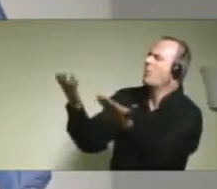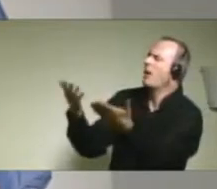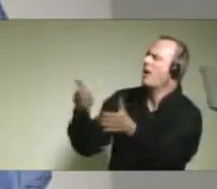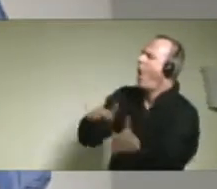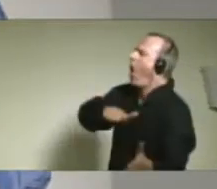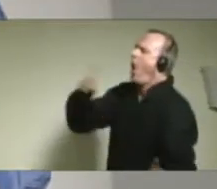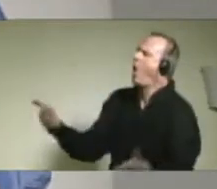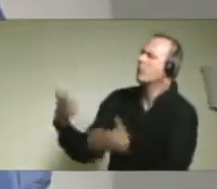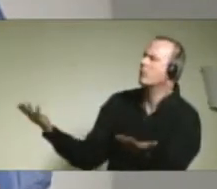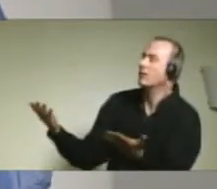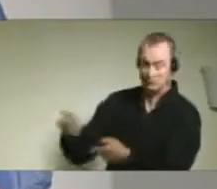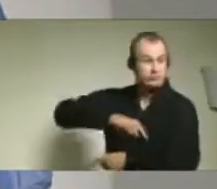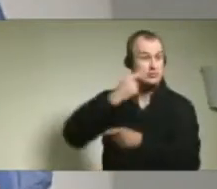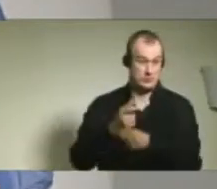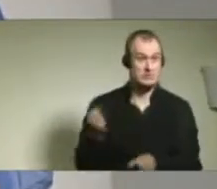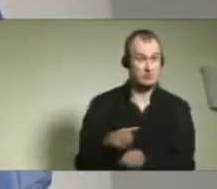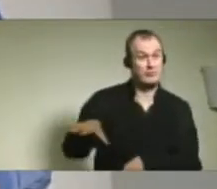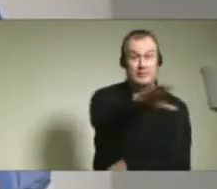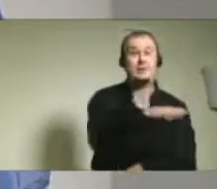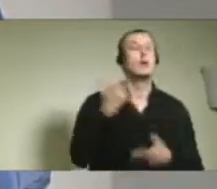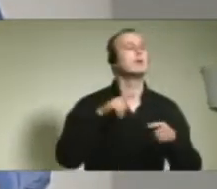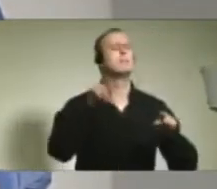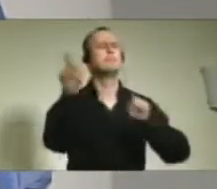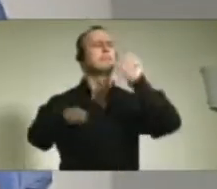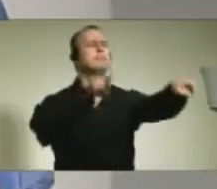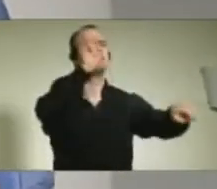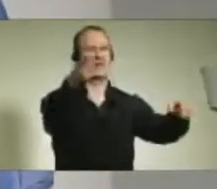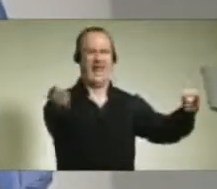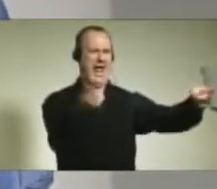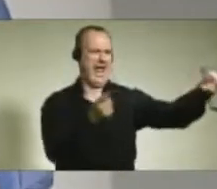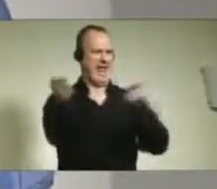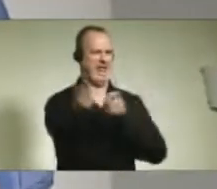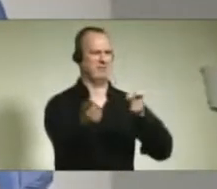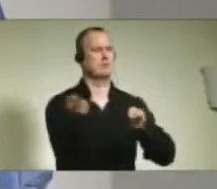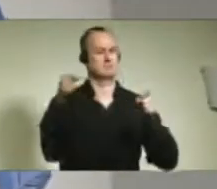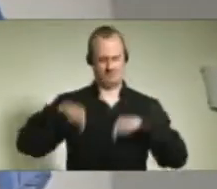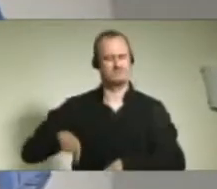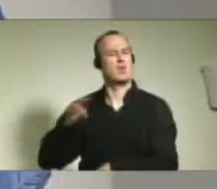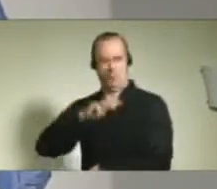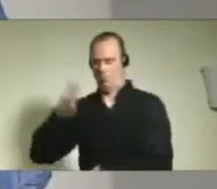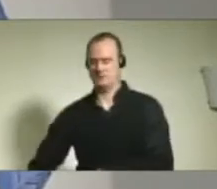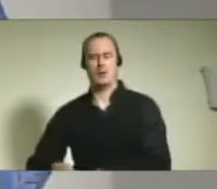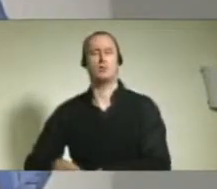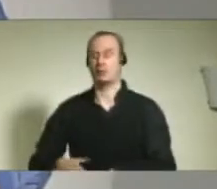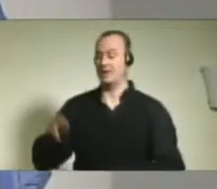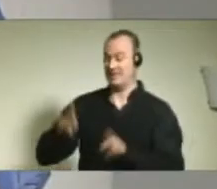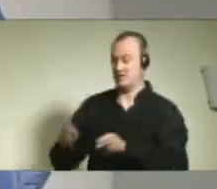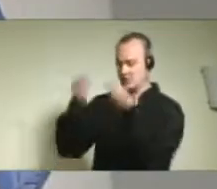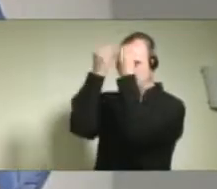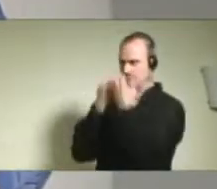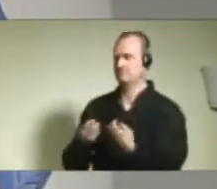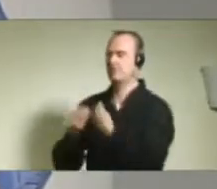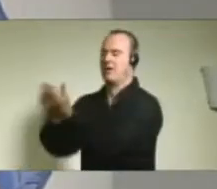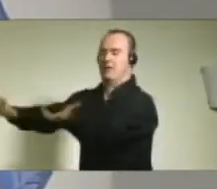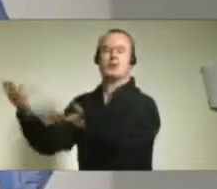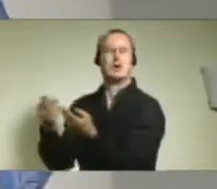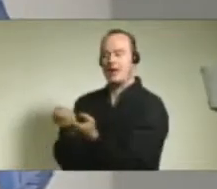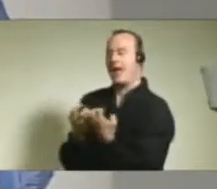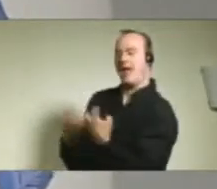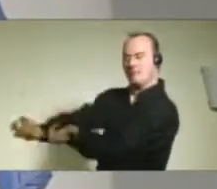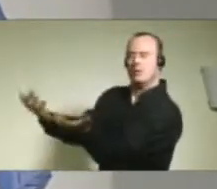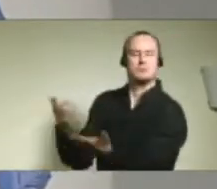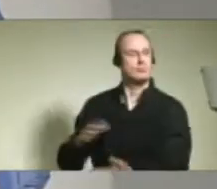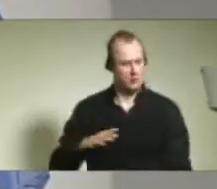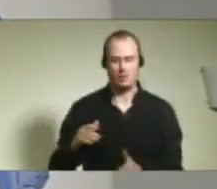voulons justement faire venir des gens à Windsor-Essex pour que les résidents puissent comprendre qu'il existe une alternative. C'est bien beau d'être toujours contre